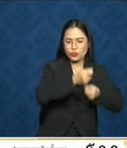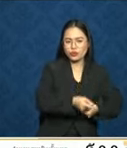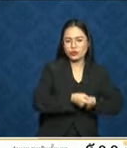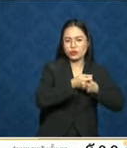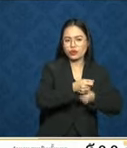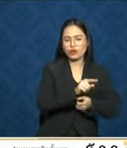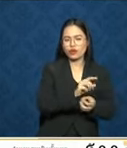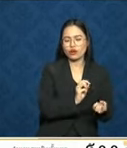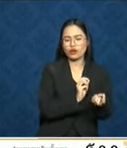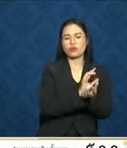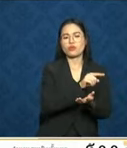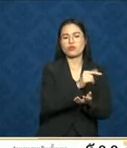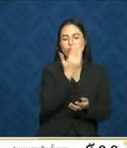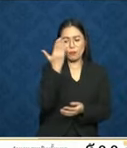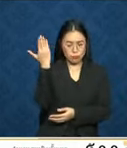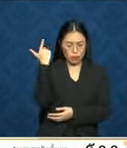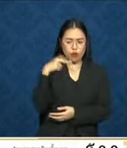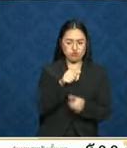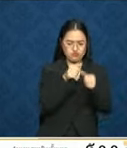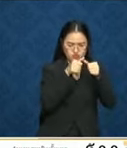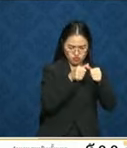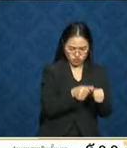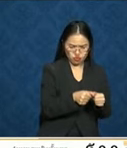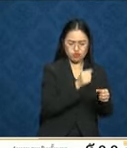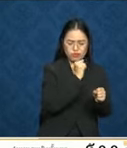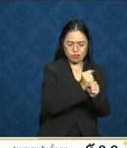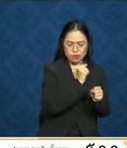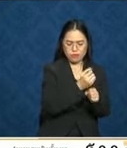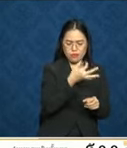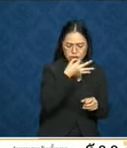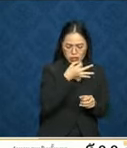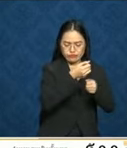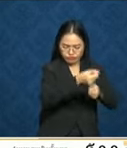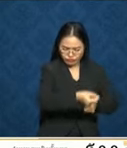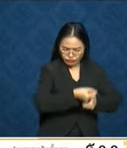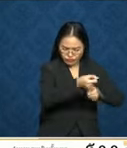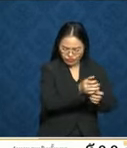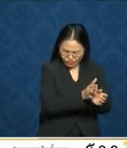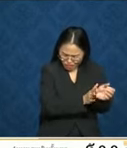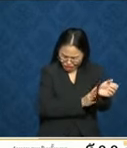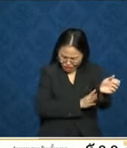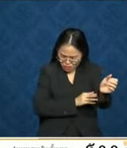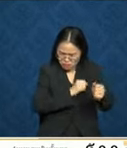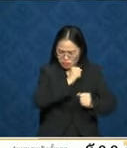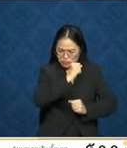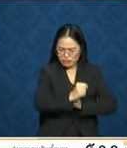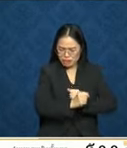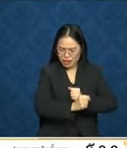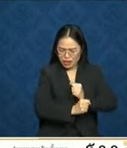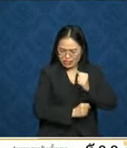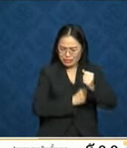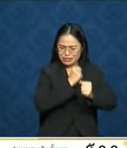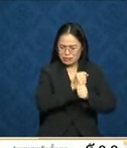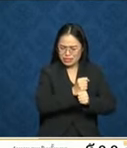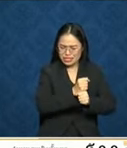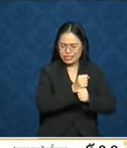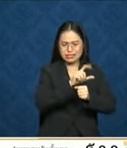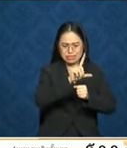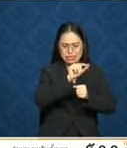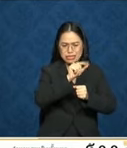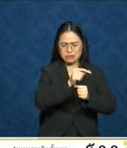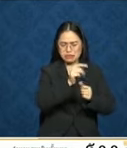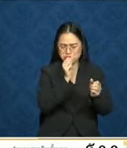ยที่เขาได้ทำกินในพื้นที่แห่งนี้มาช้านานต่อเนื่องกันมากว่า2ทศวรรษแล้วต้องม